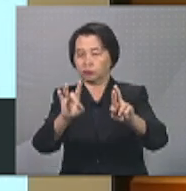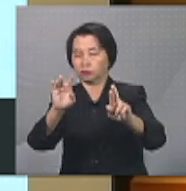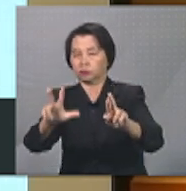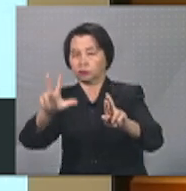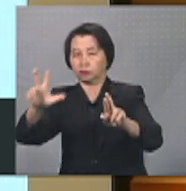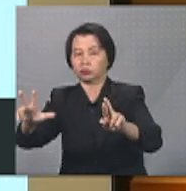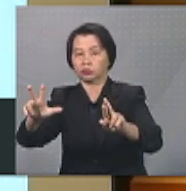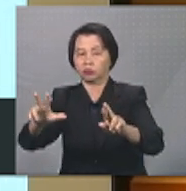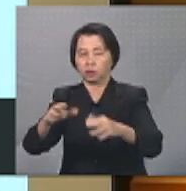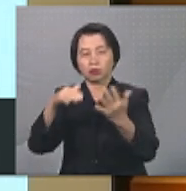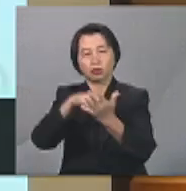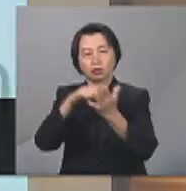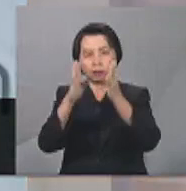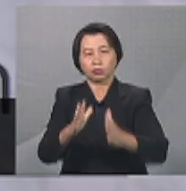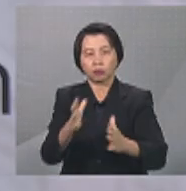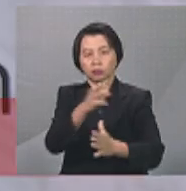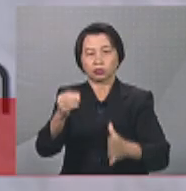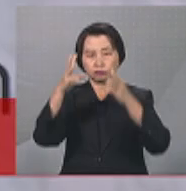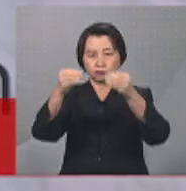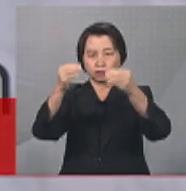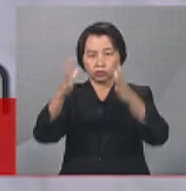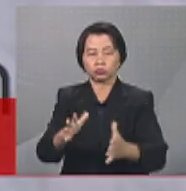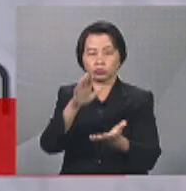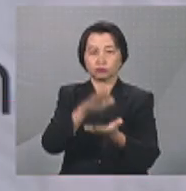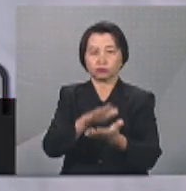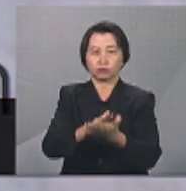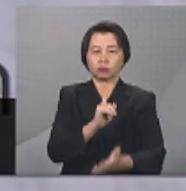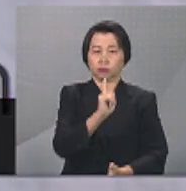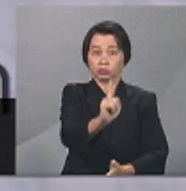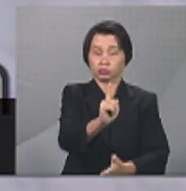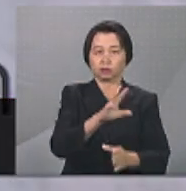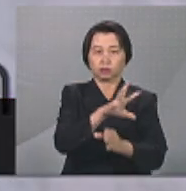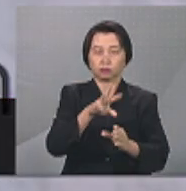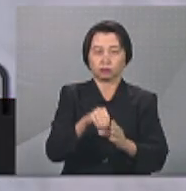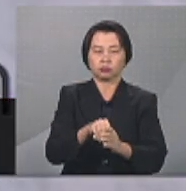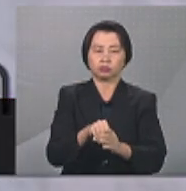13,833 pelajar dan guru di sekolah Tahfiz melibatkan